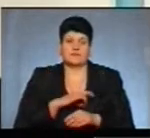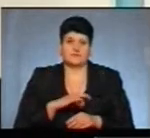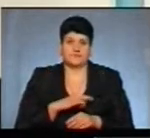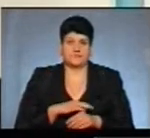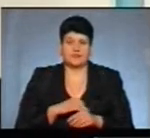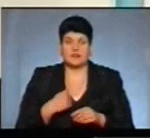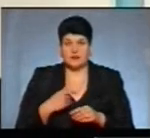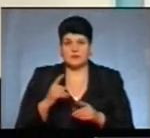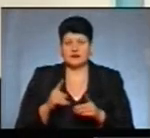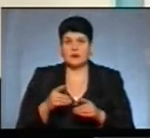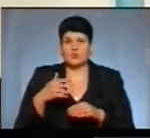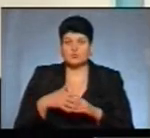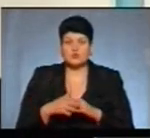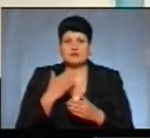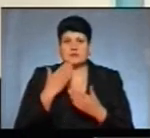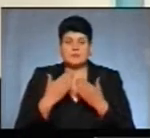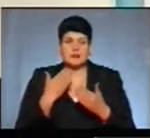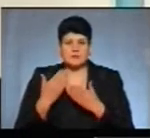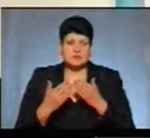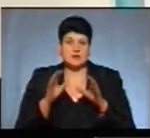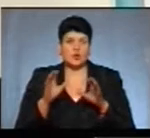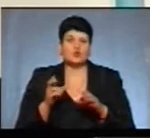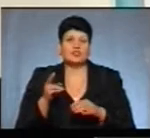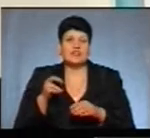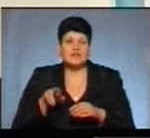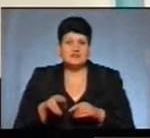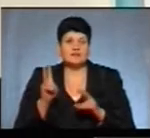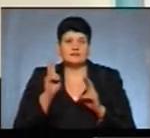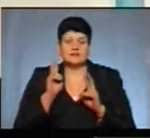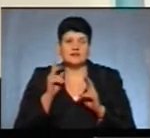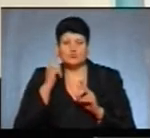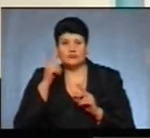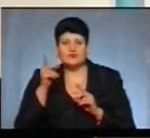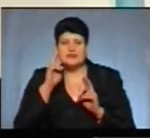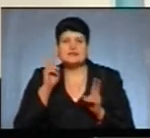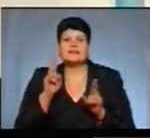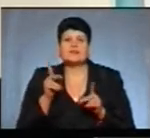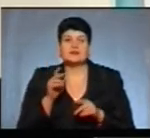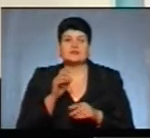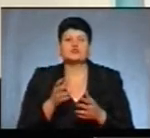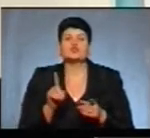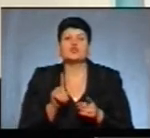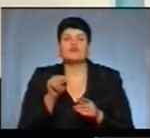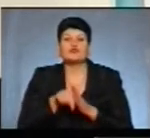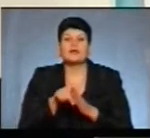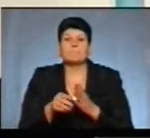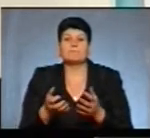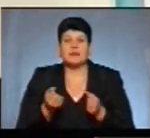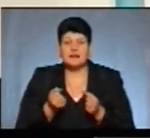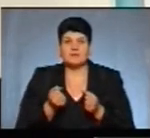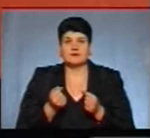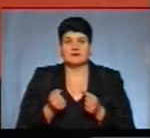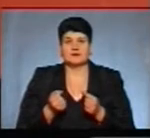так розумію, якщо б навіть запитати законодавців, вони самі не знають, що вони прийняли, як його застосовувати. А особливо слідчі – це